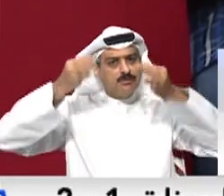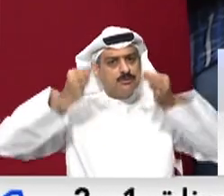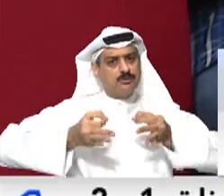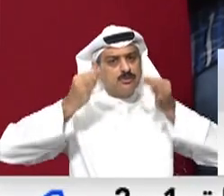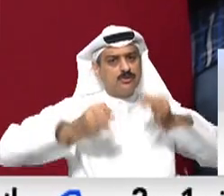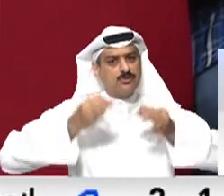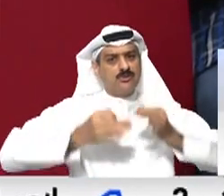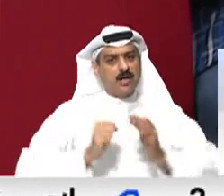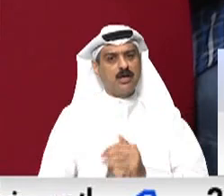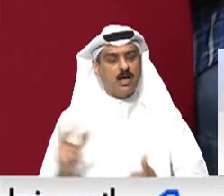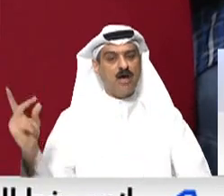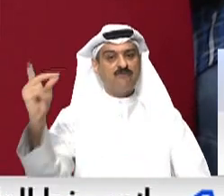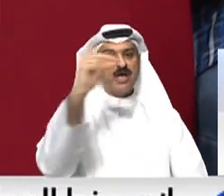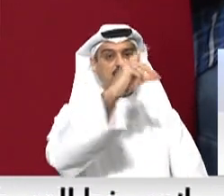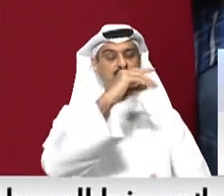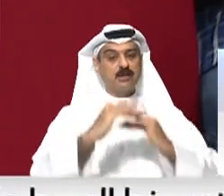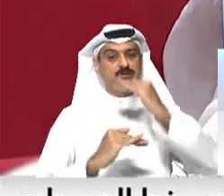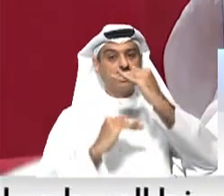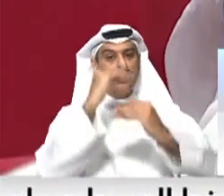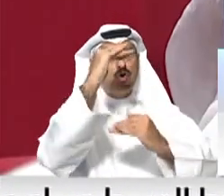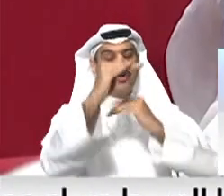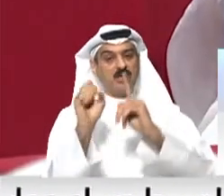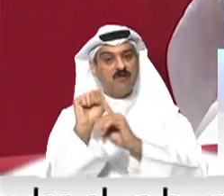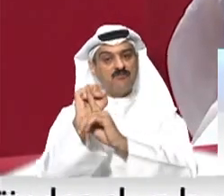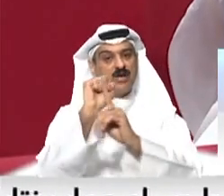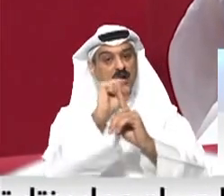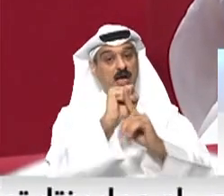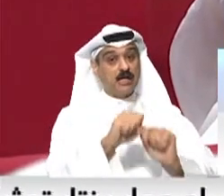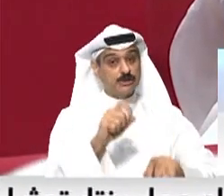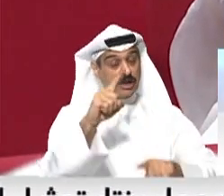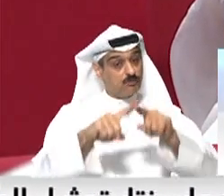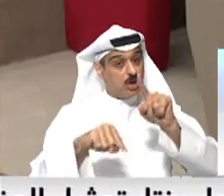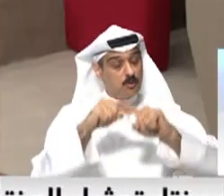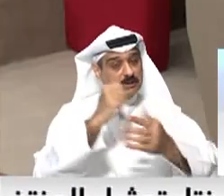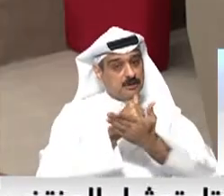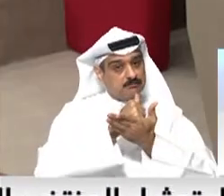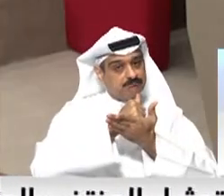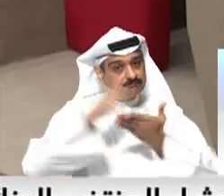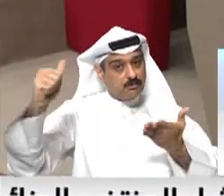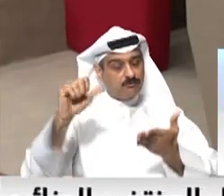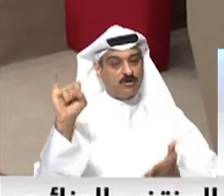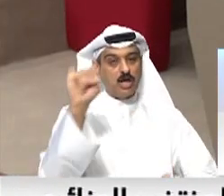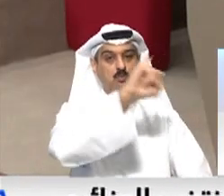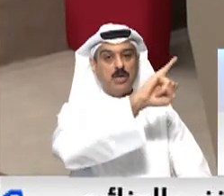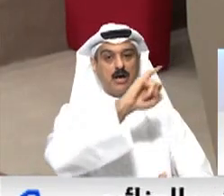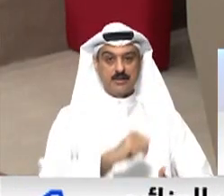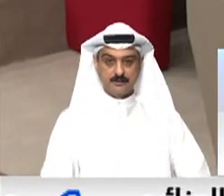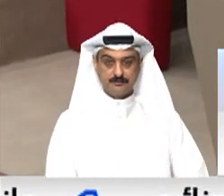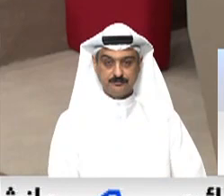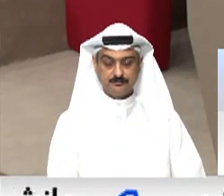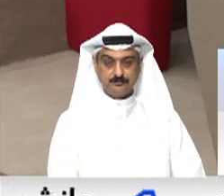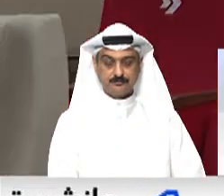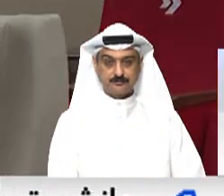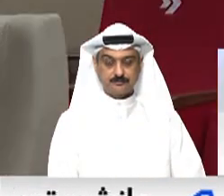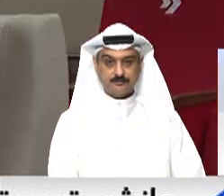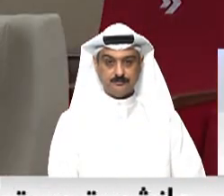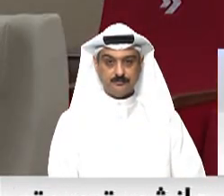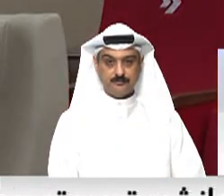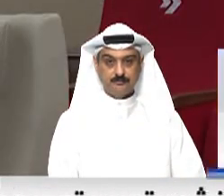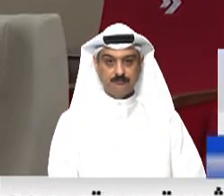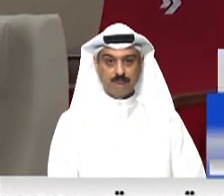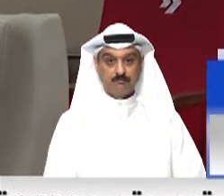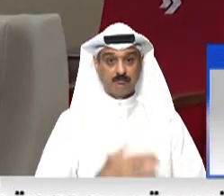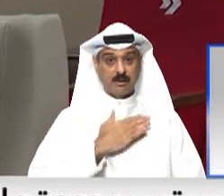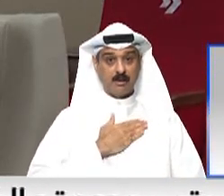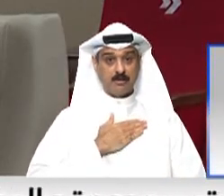طريق كادر وطني متخصص لتفادي أي خطورة في التغيرات المناخية. احنا دائما نسعى